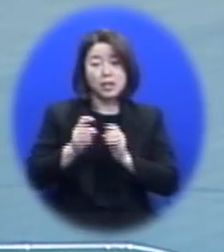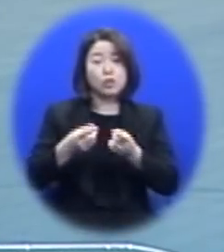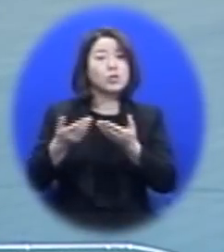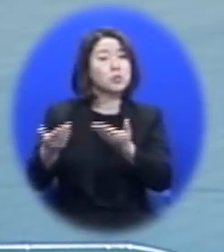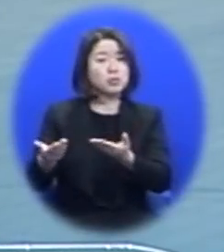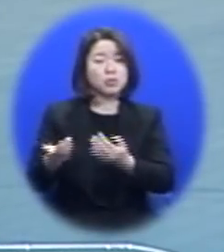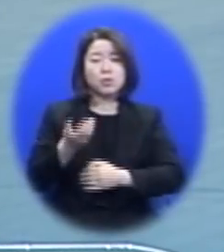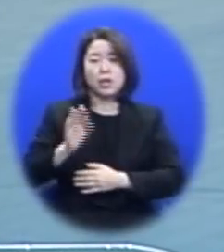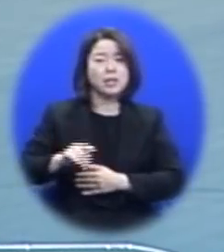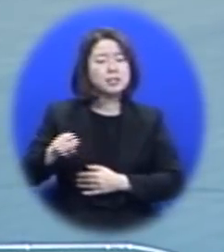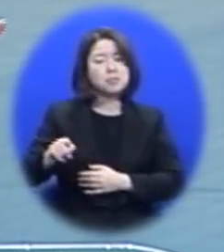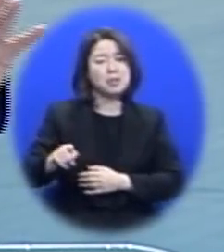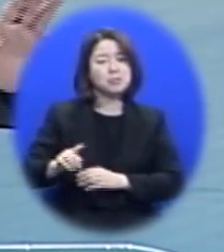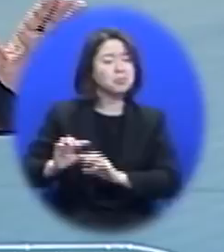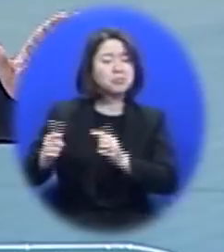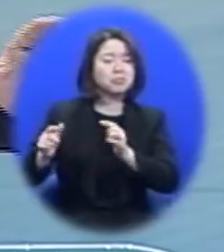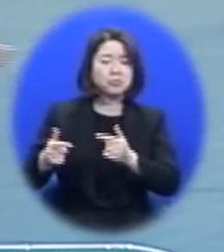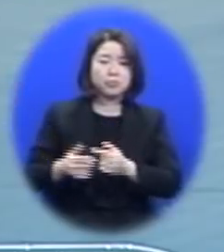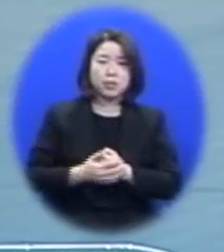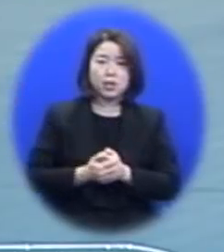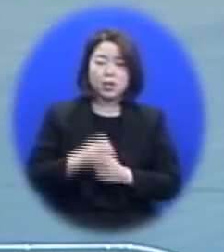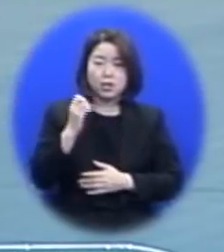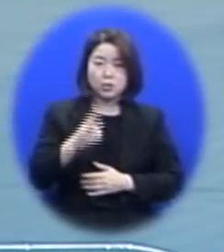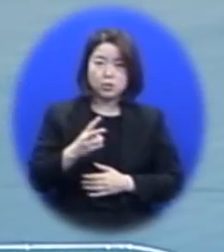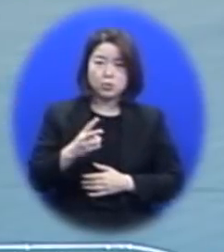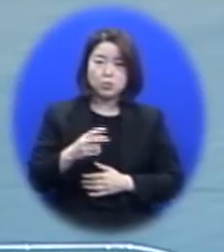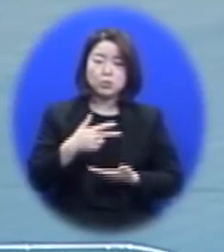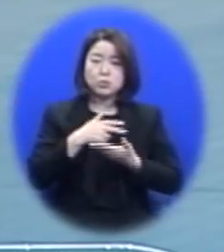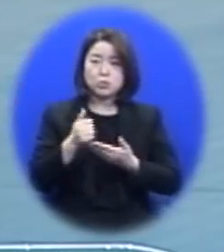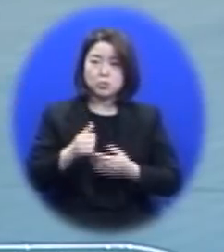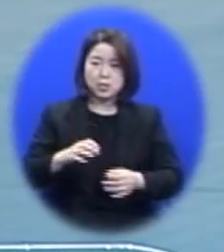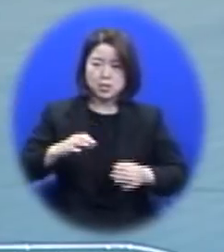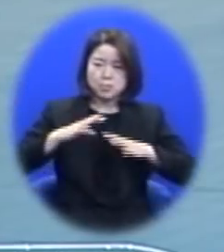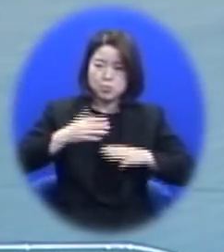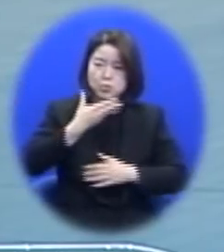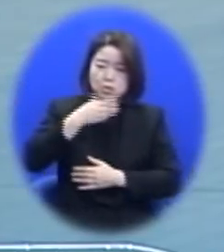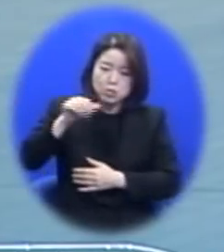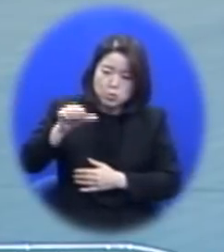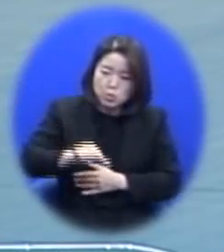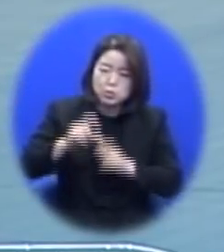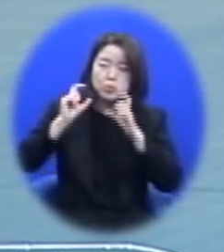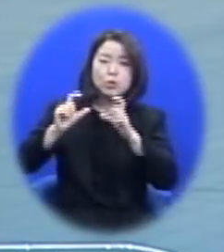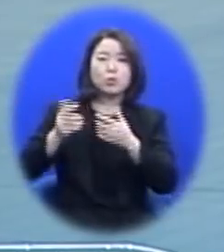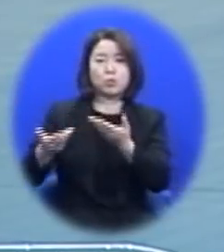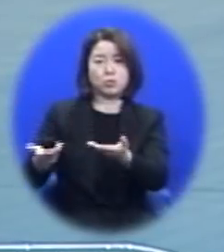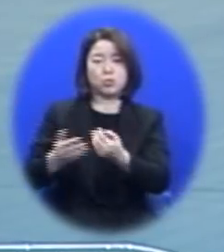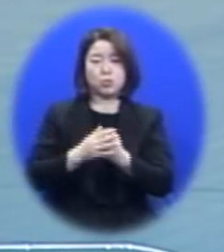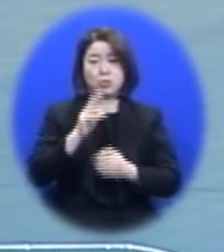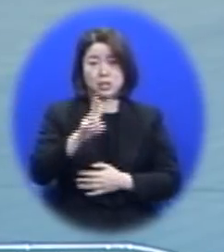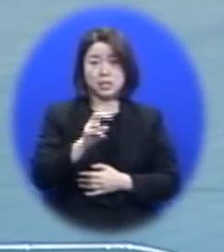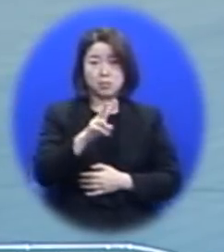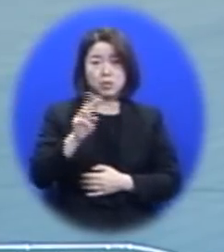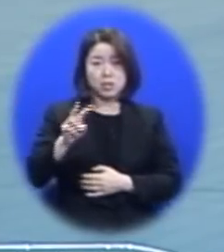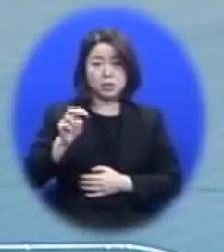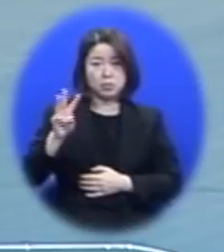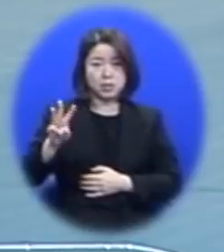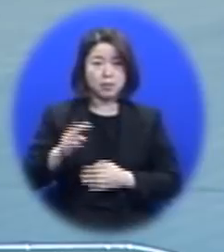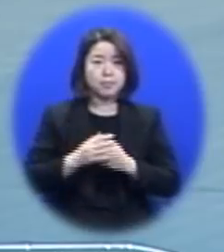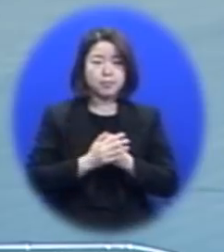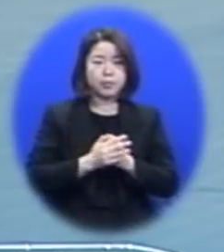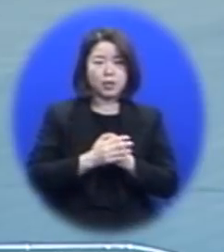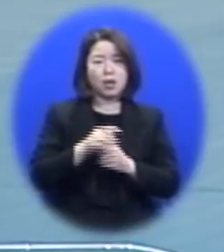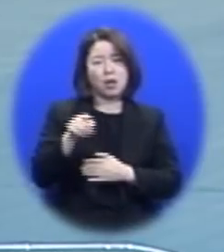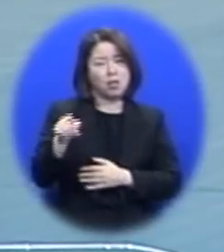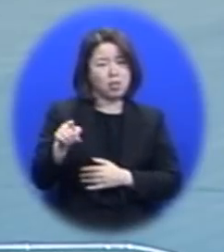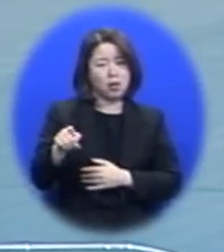않았습니다. 그리고 예수님이 무서운 저주 같은 경고를 하십니다. 22절, 23절에 보면